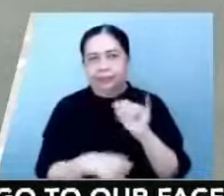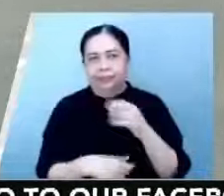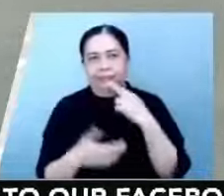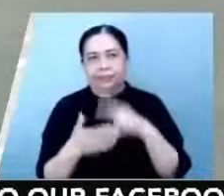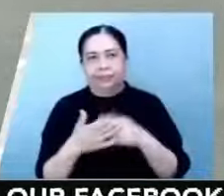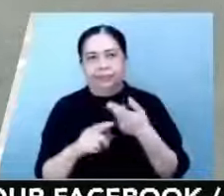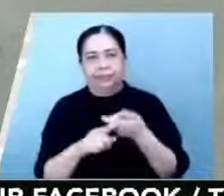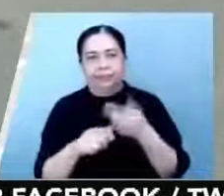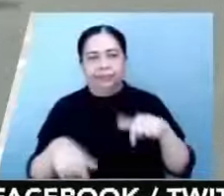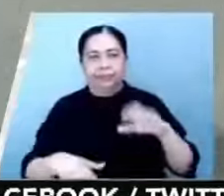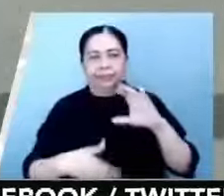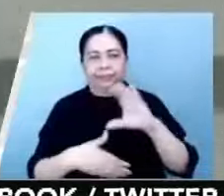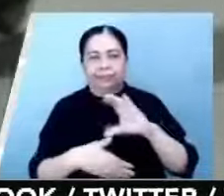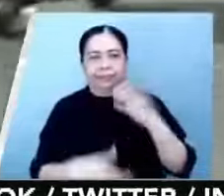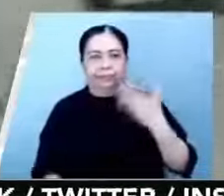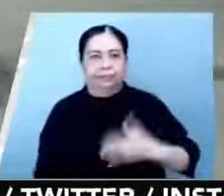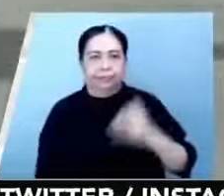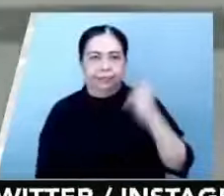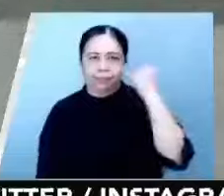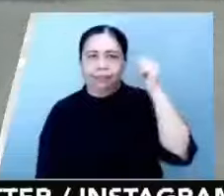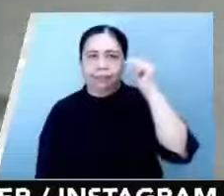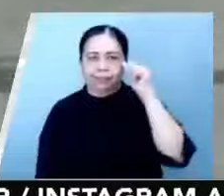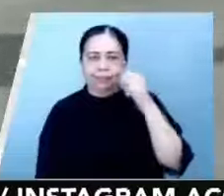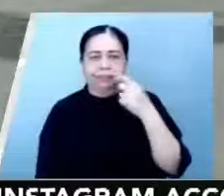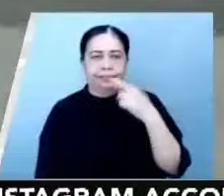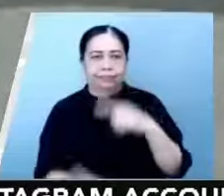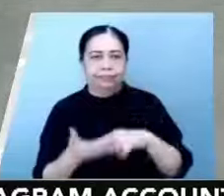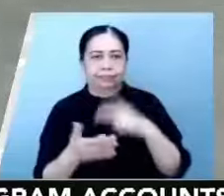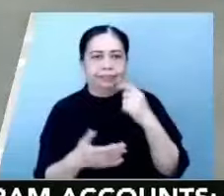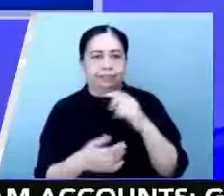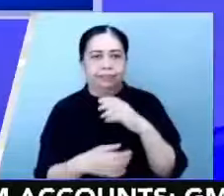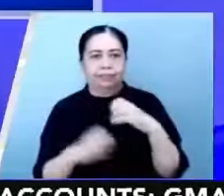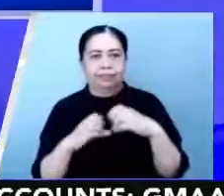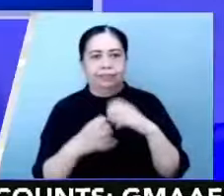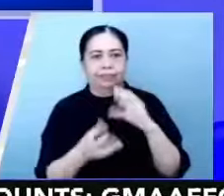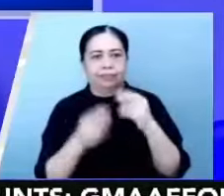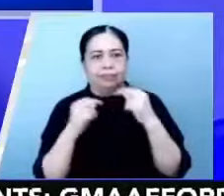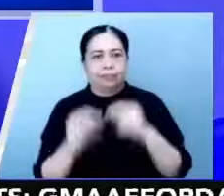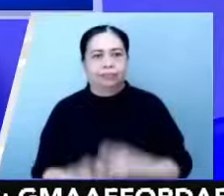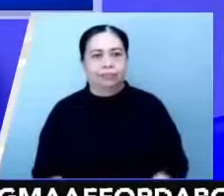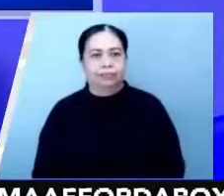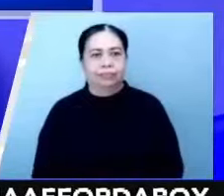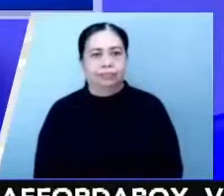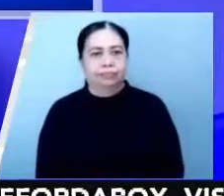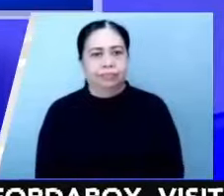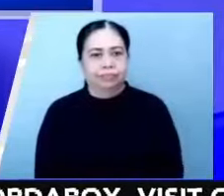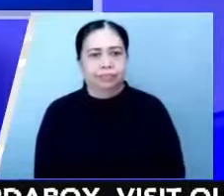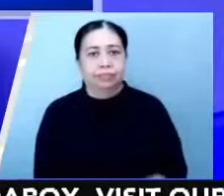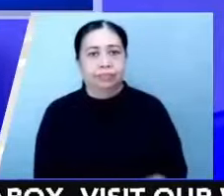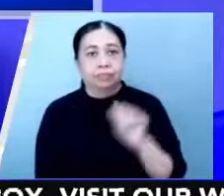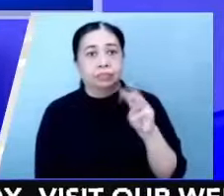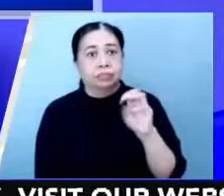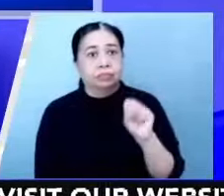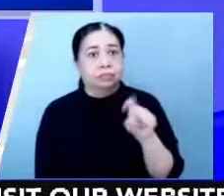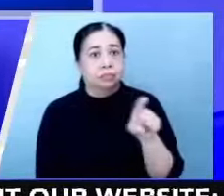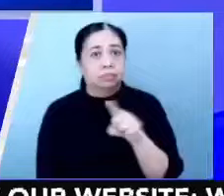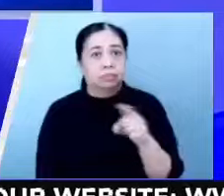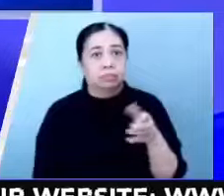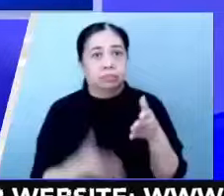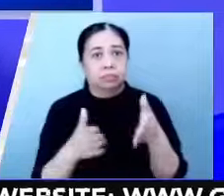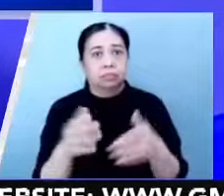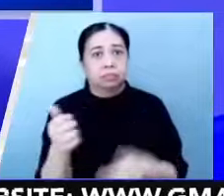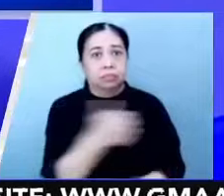Ako po si James Agustin para sa GMA Integrated News. James, sa mga ruta ba dyan sa monumento, marami na